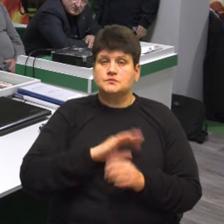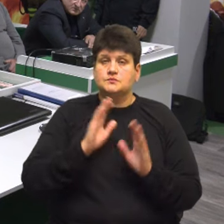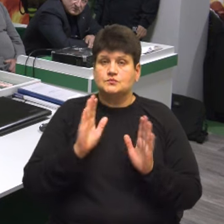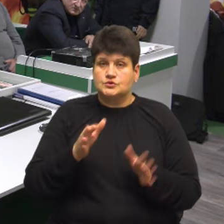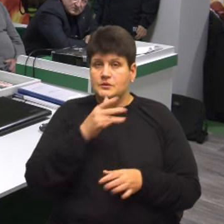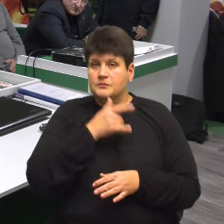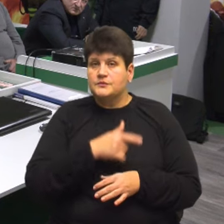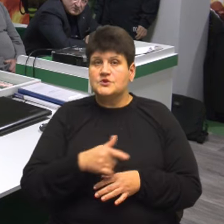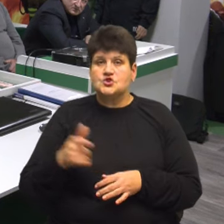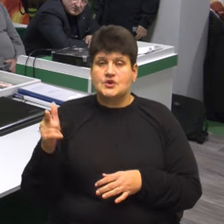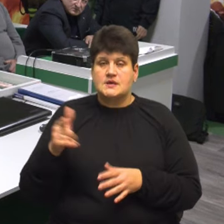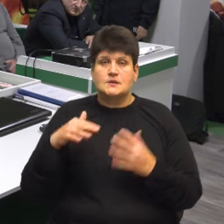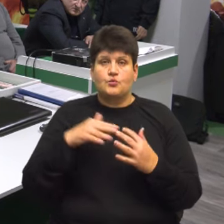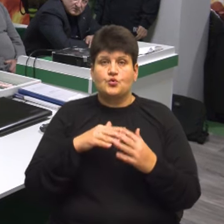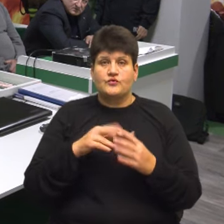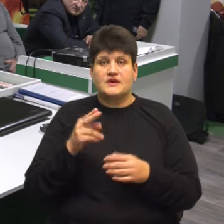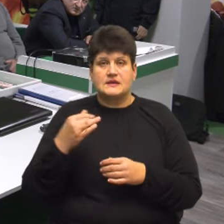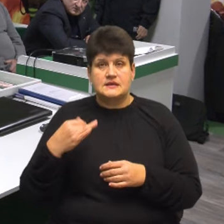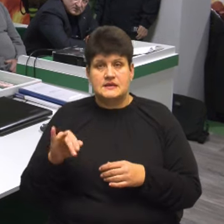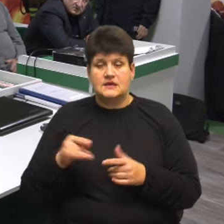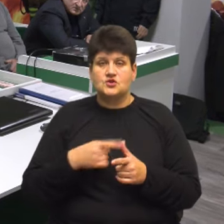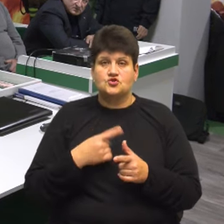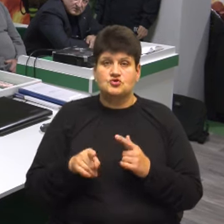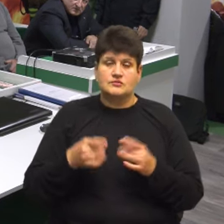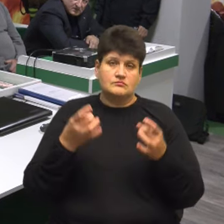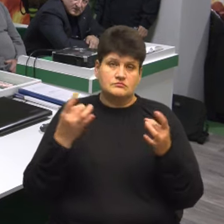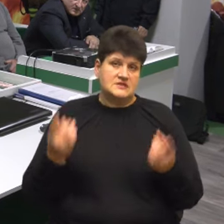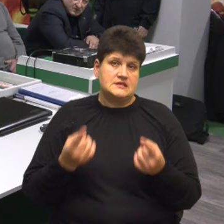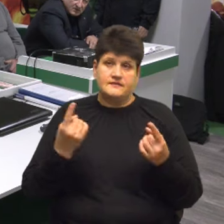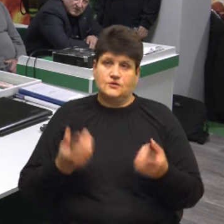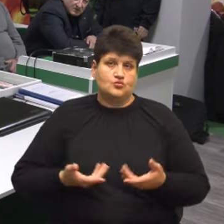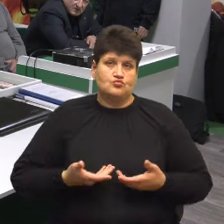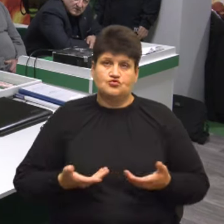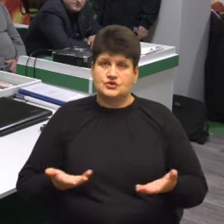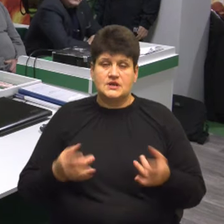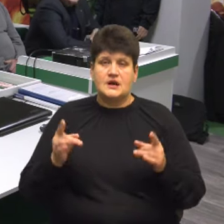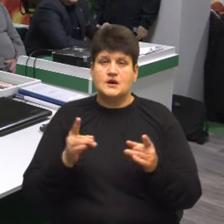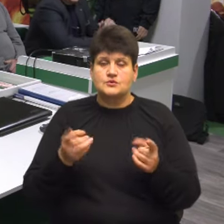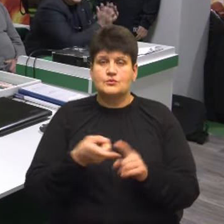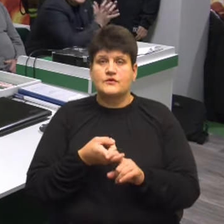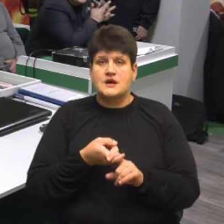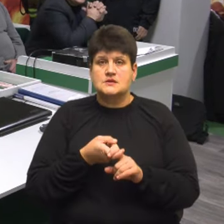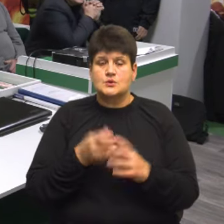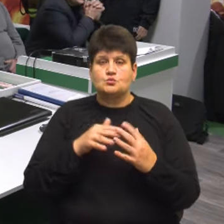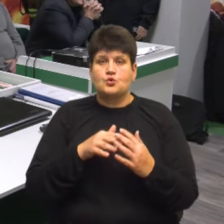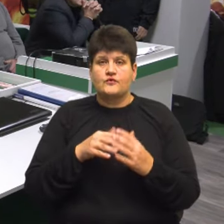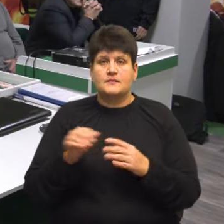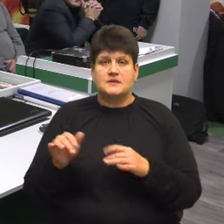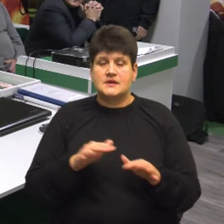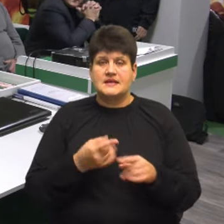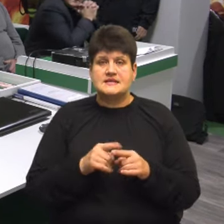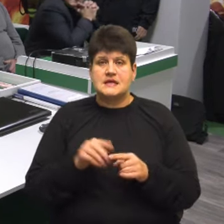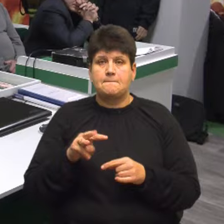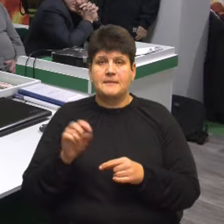час бойових дій чи навіть в цивільному житті, але щось пов'язано з бойовими діями. Це мінна